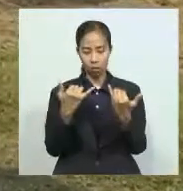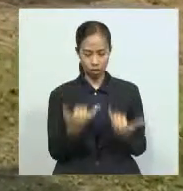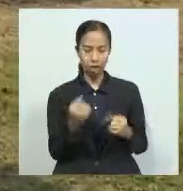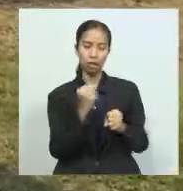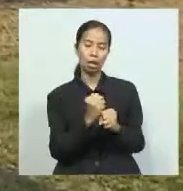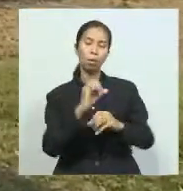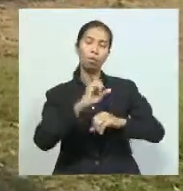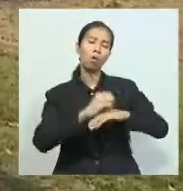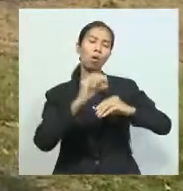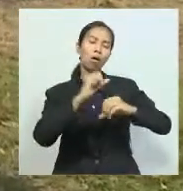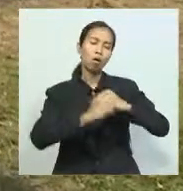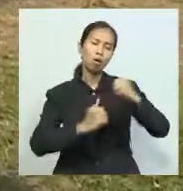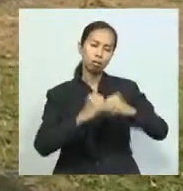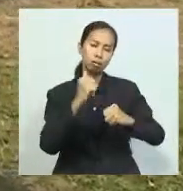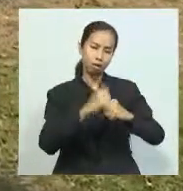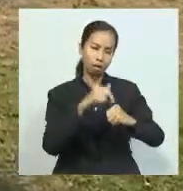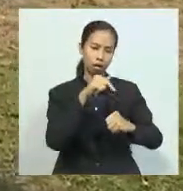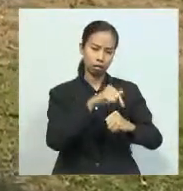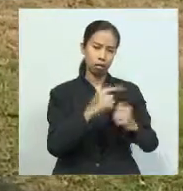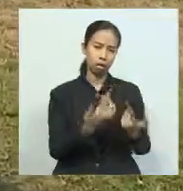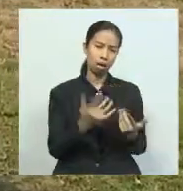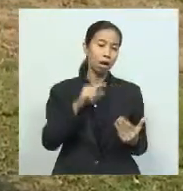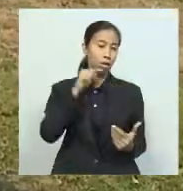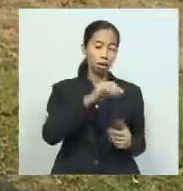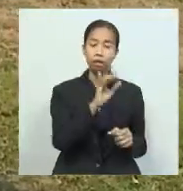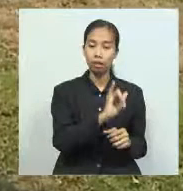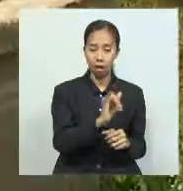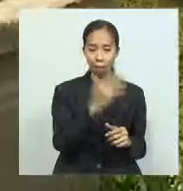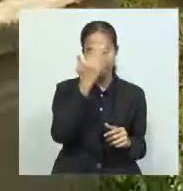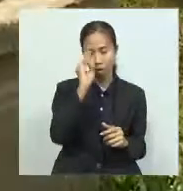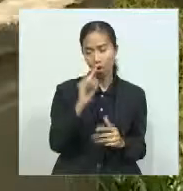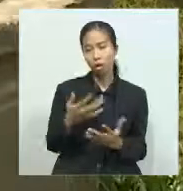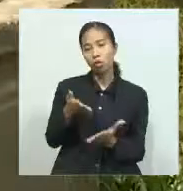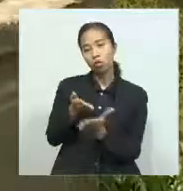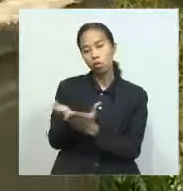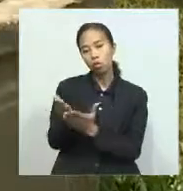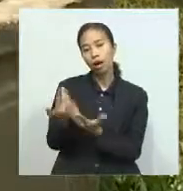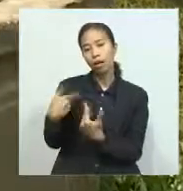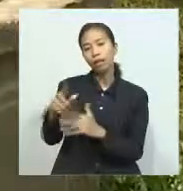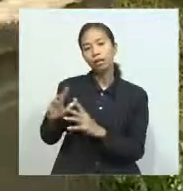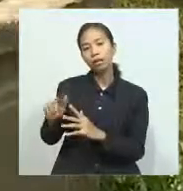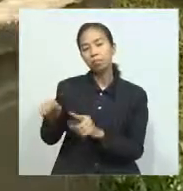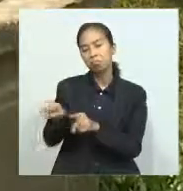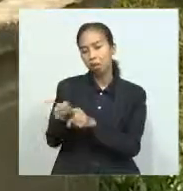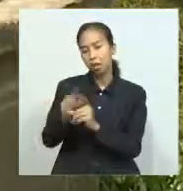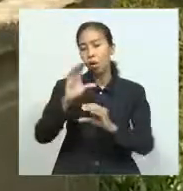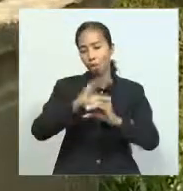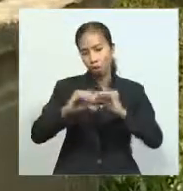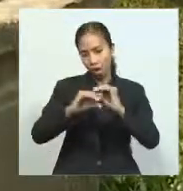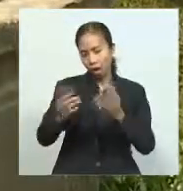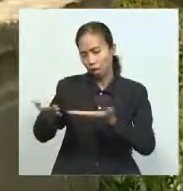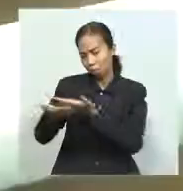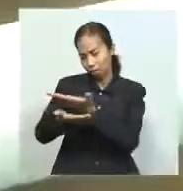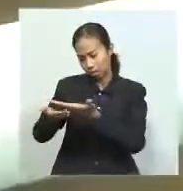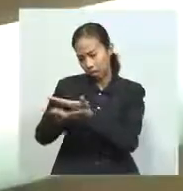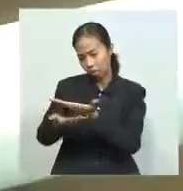เนื่องจากคณะกรรมการชำนาญการสผ.ของกระทรวงทรัพยากรธรรมชาติและสิ่งแวดล้อมยังไม่ผ่านการพิจารณาด้านสิ่งแวดล้อม